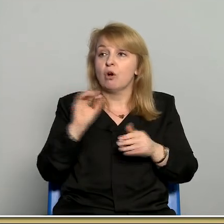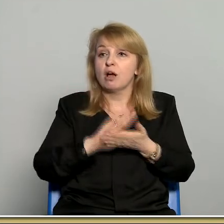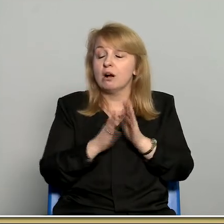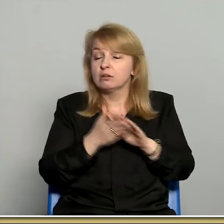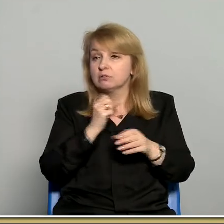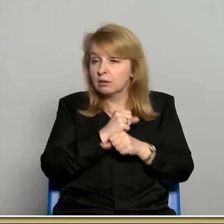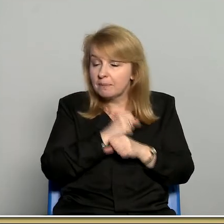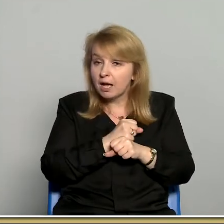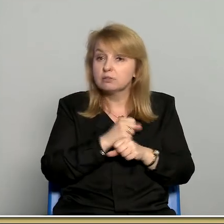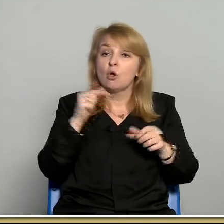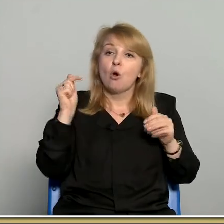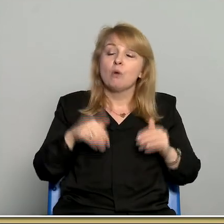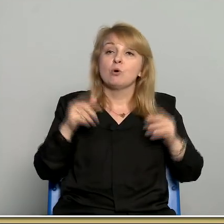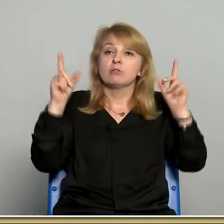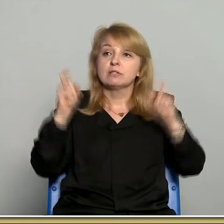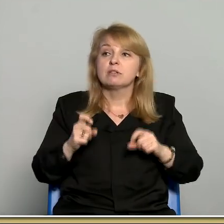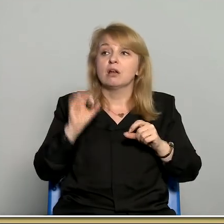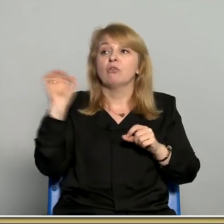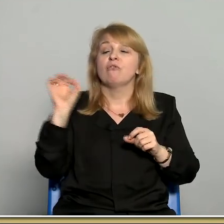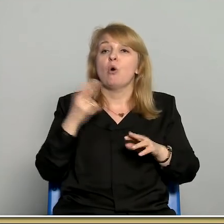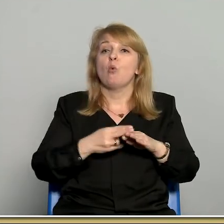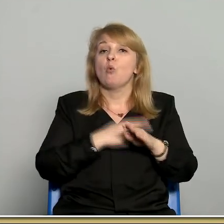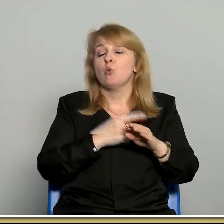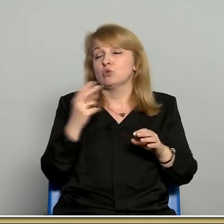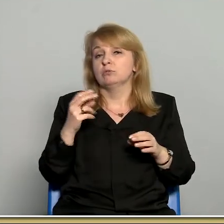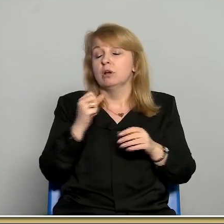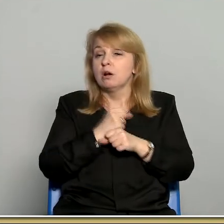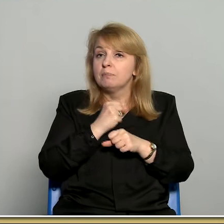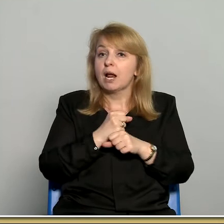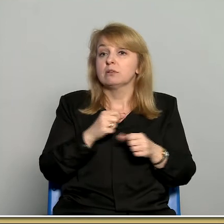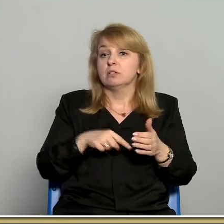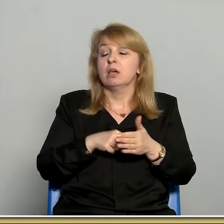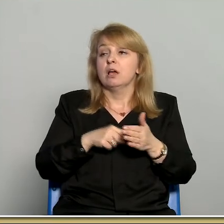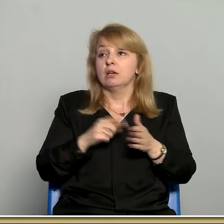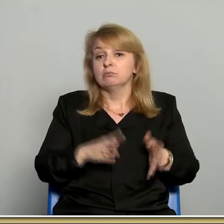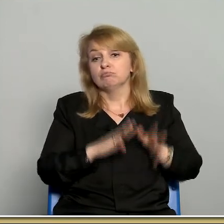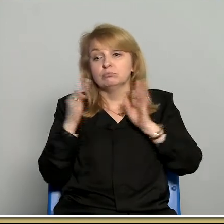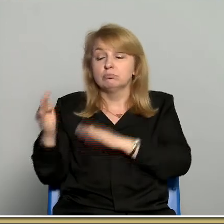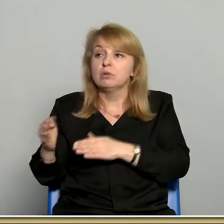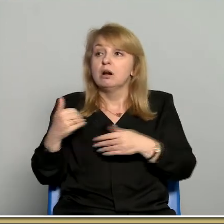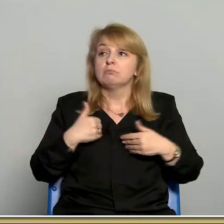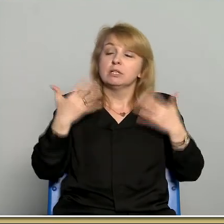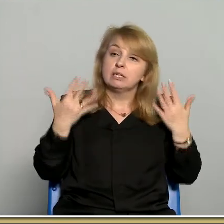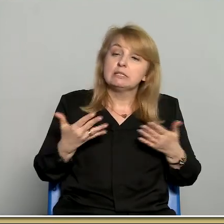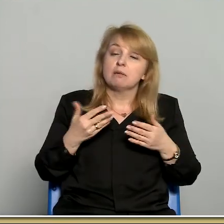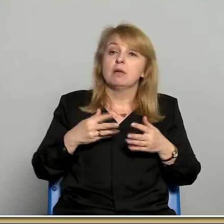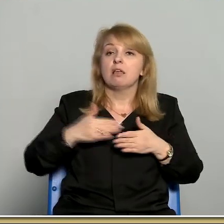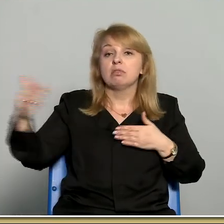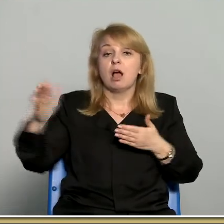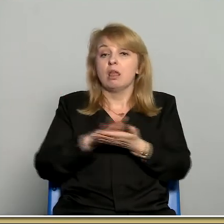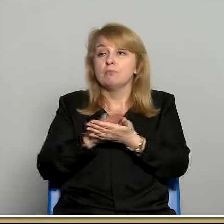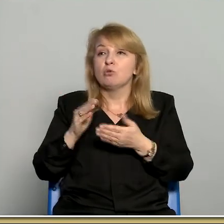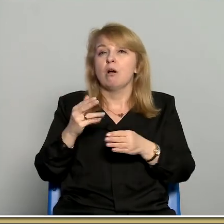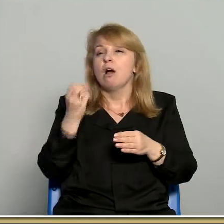abyśmy mogli uruchomić nabory dla Powiatowych Urzędów Pracy. W konsekwencji spodziewamy się, że na przełomie miesiąca maja,